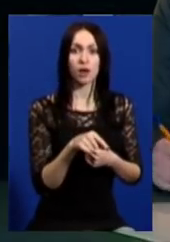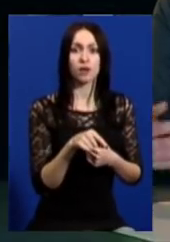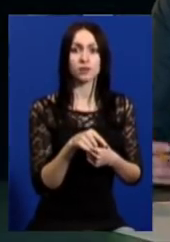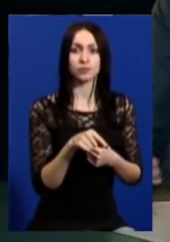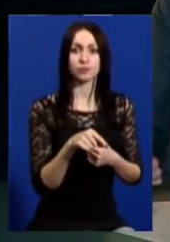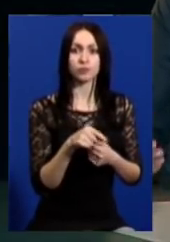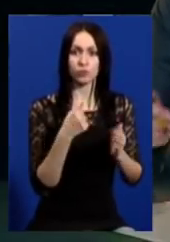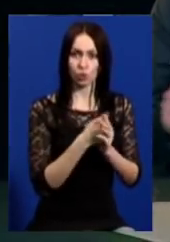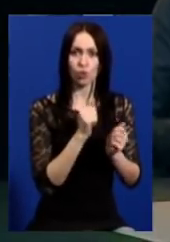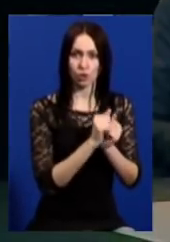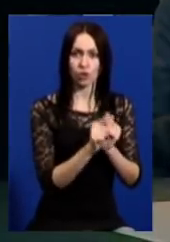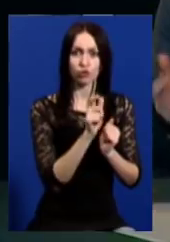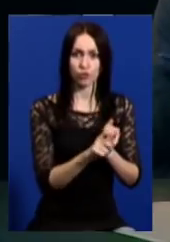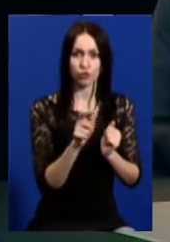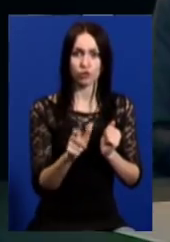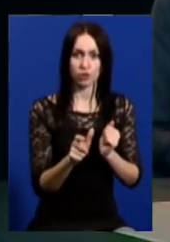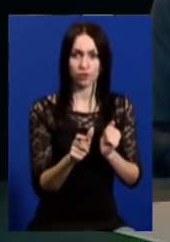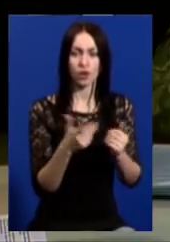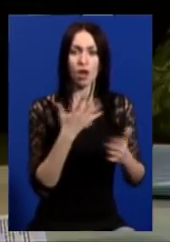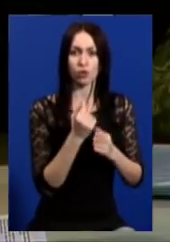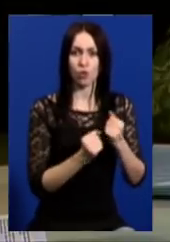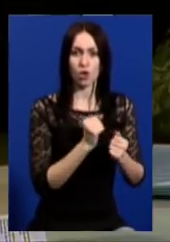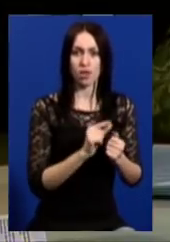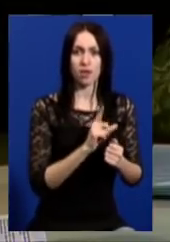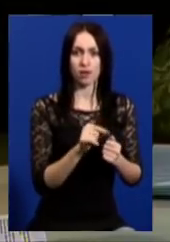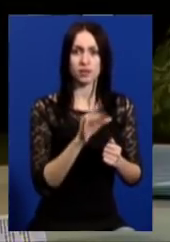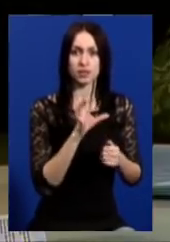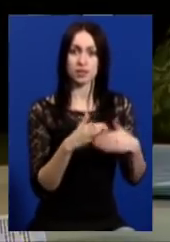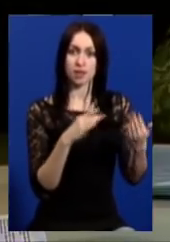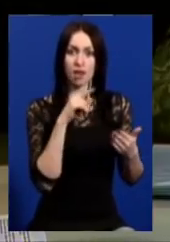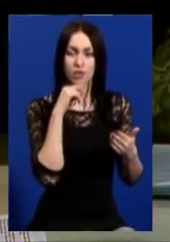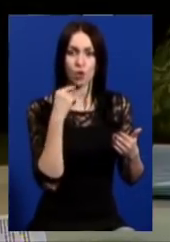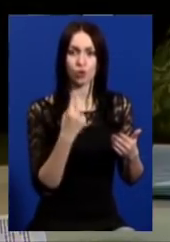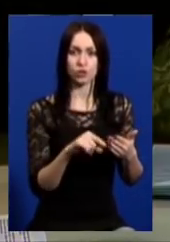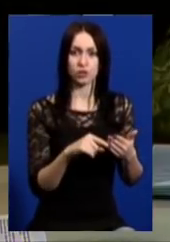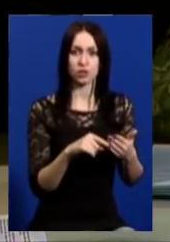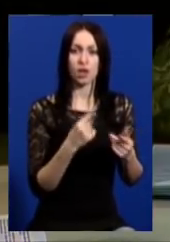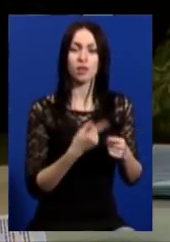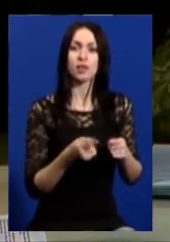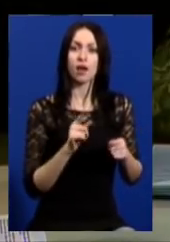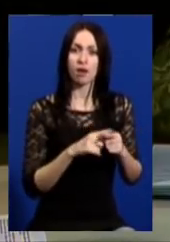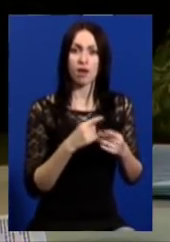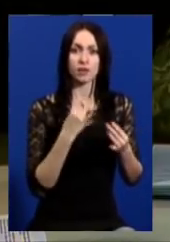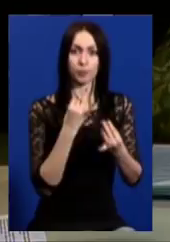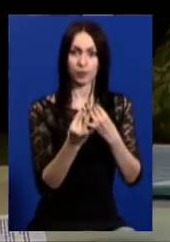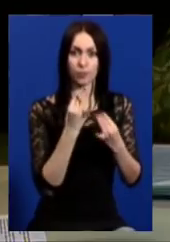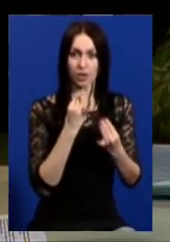чи до кожної людини вона застосовується, яка їде з боку Росії? Така